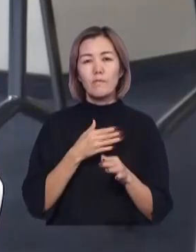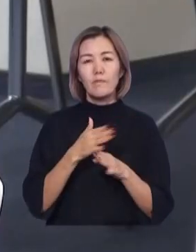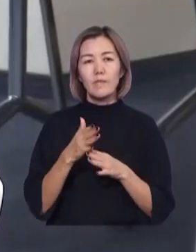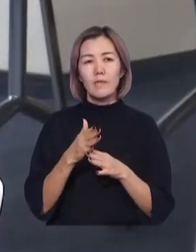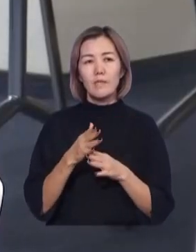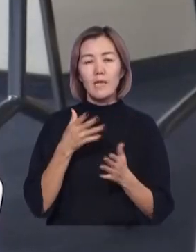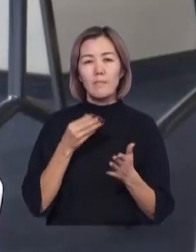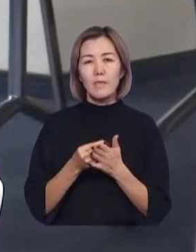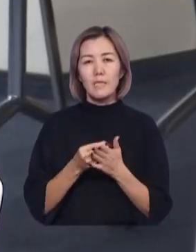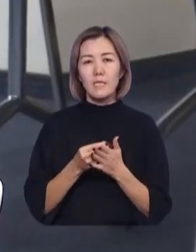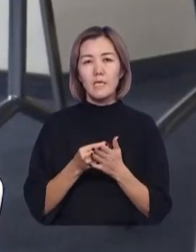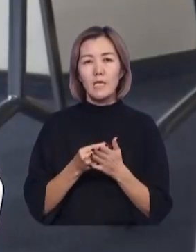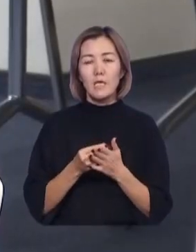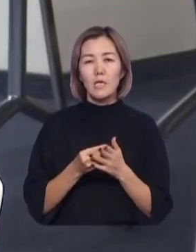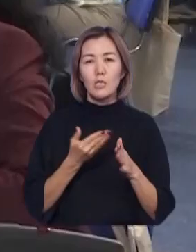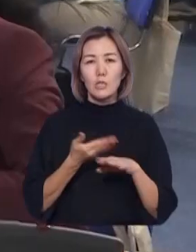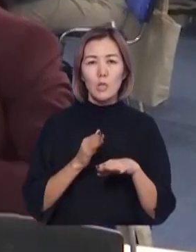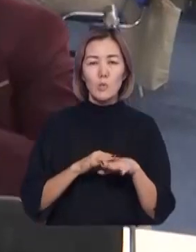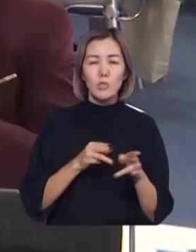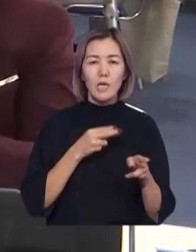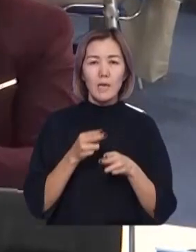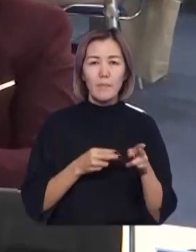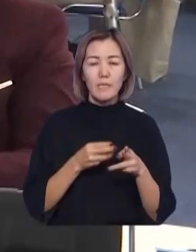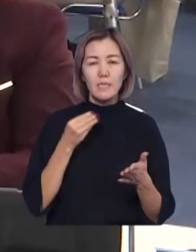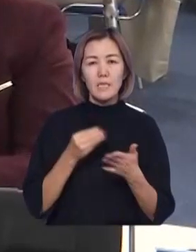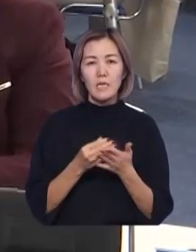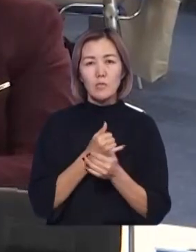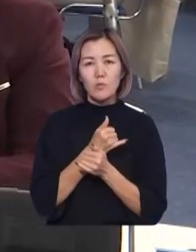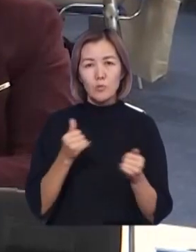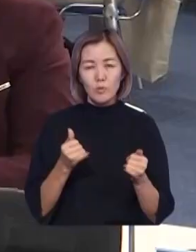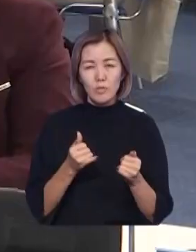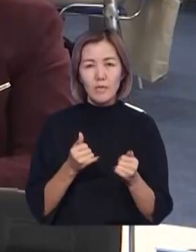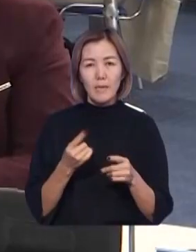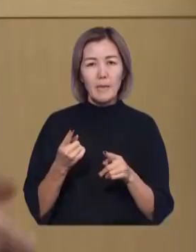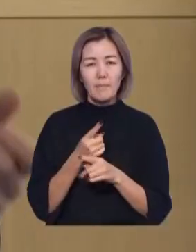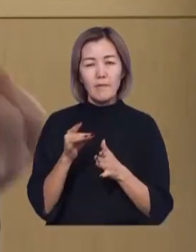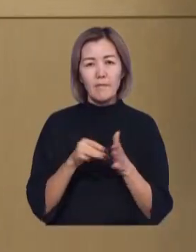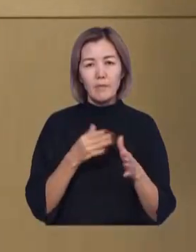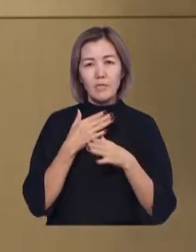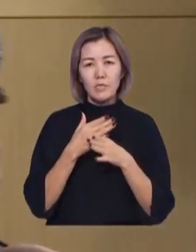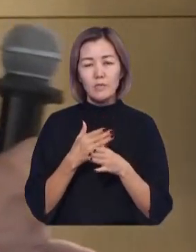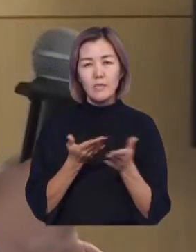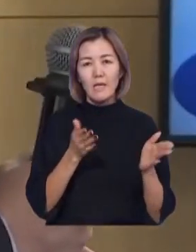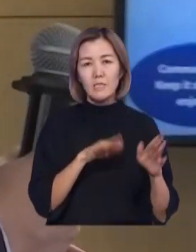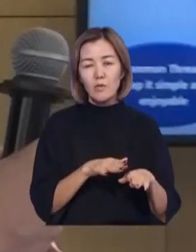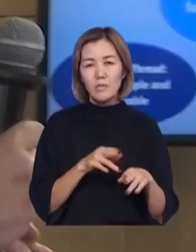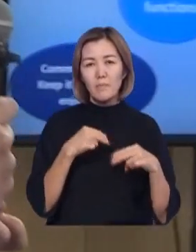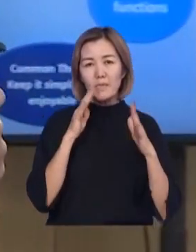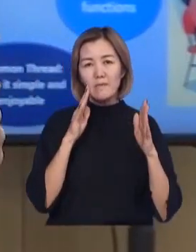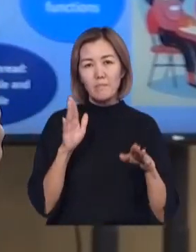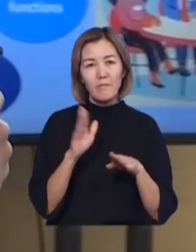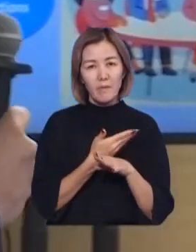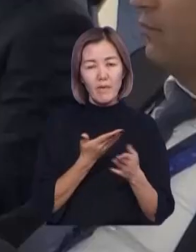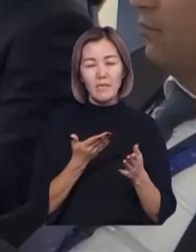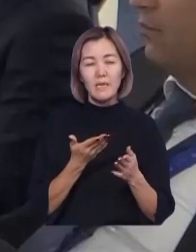идёт на оплату сложных операций и дорогостоящих медицинских услуг соответственно служба первичной медицинской помощи остаётся без внимания по